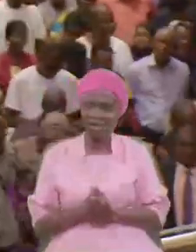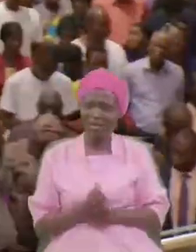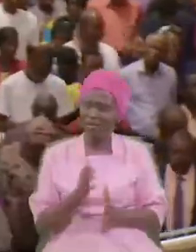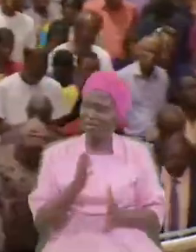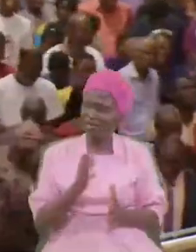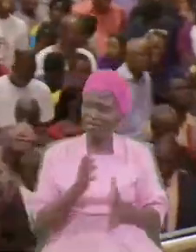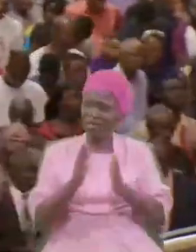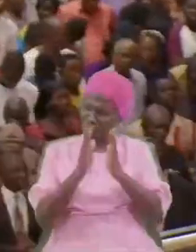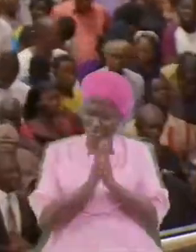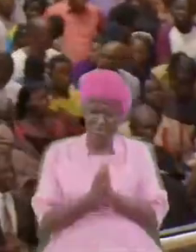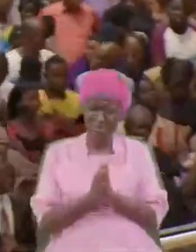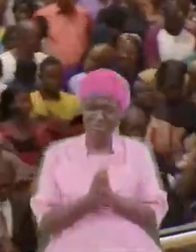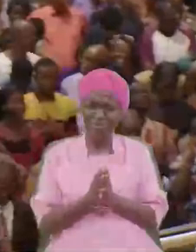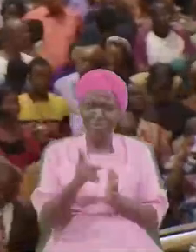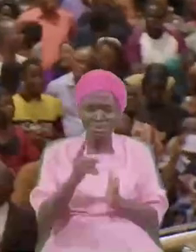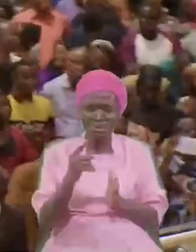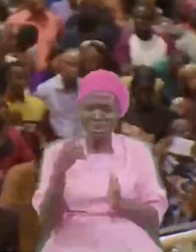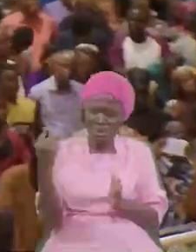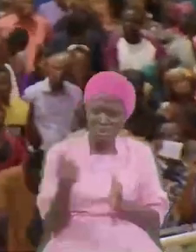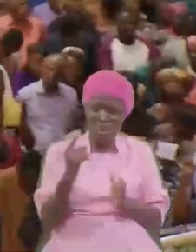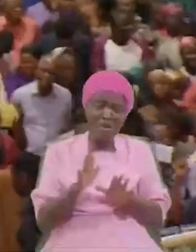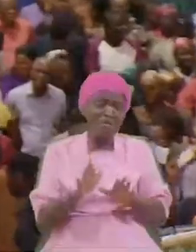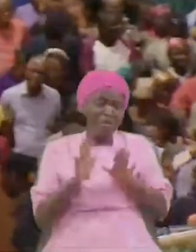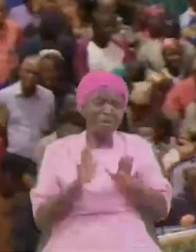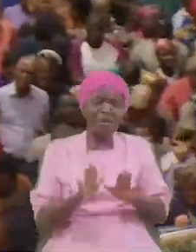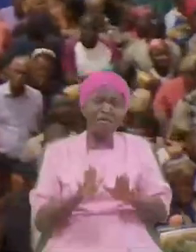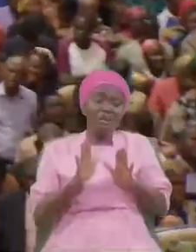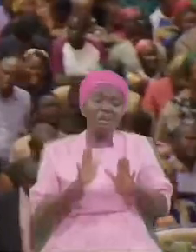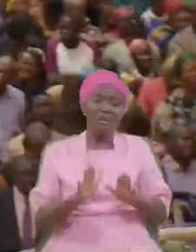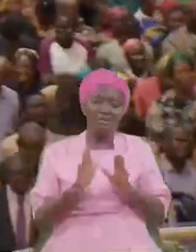Vous craignez la vie. Vous craignez rien, le rien.